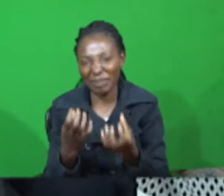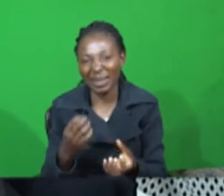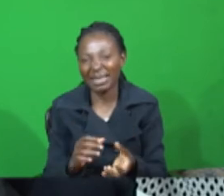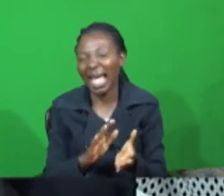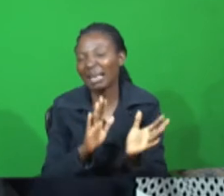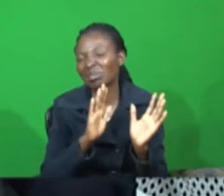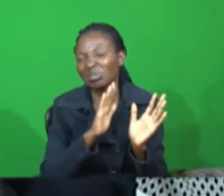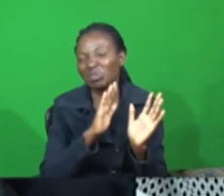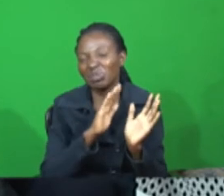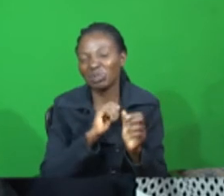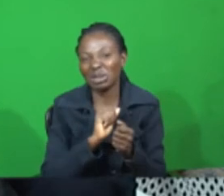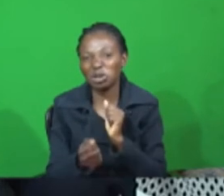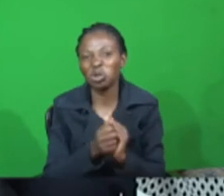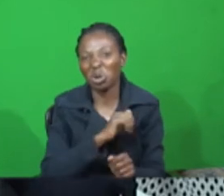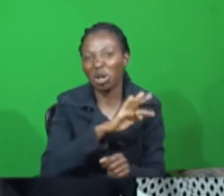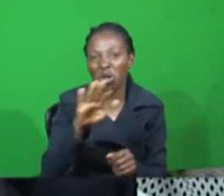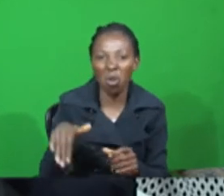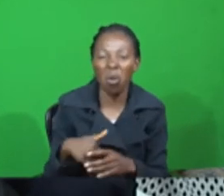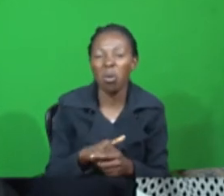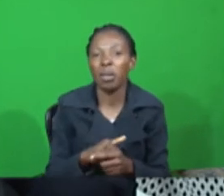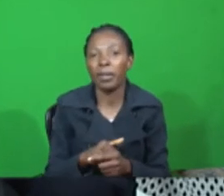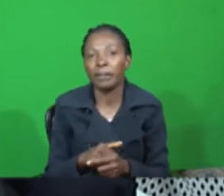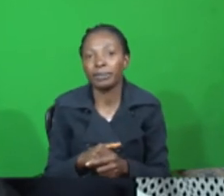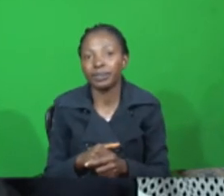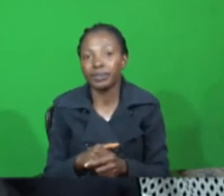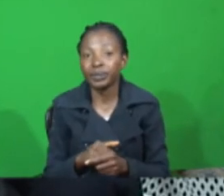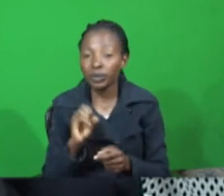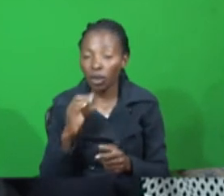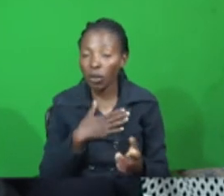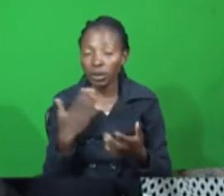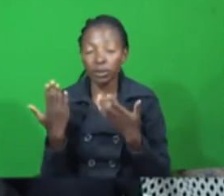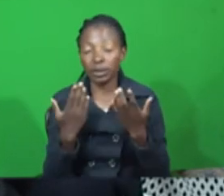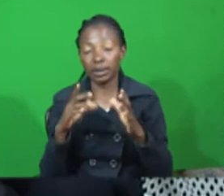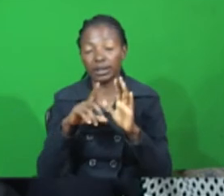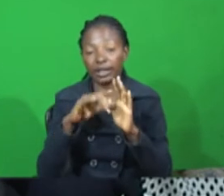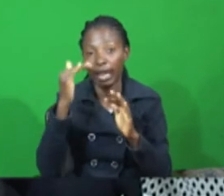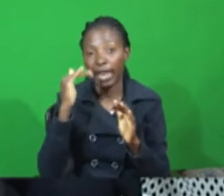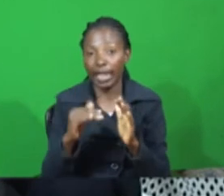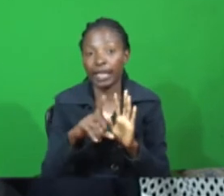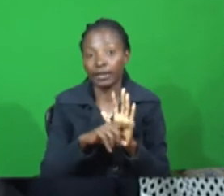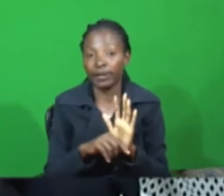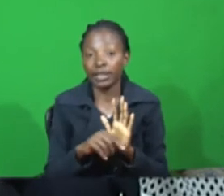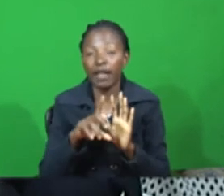izvi. Because achirikuzikanwa ari muroro wangu. Alright. Chiverenga itinzwe verse inoteerera mufundisi.